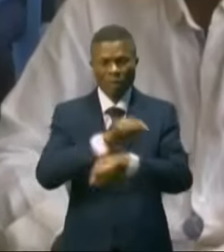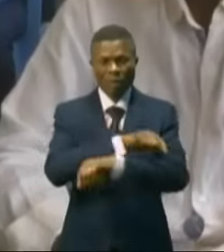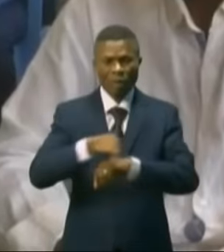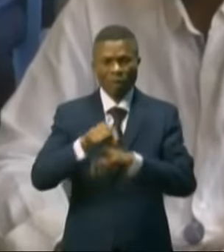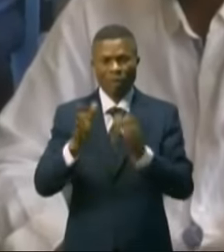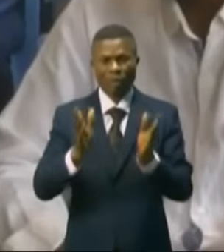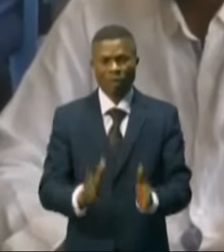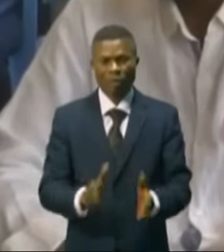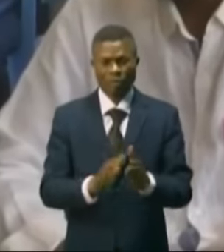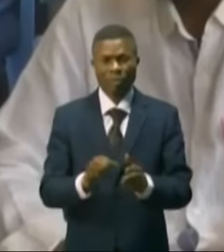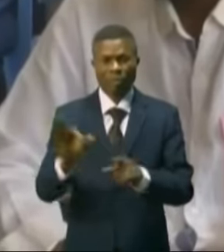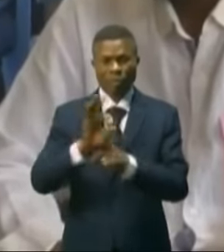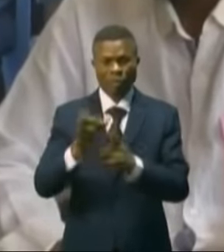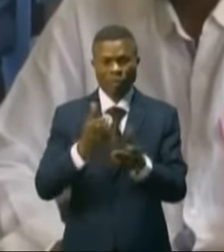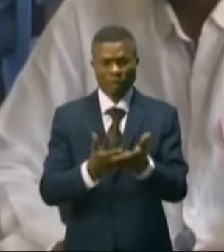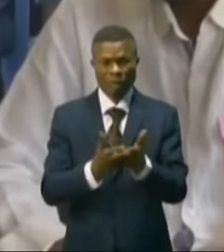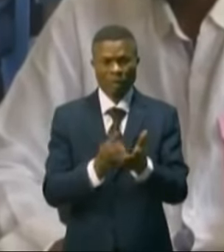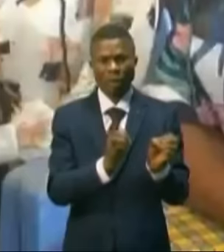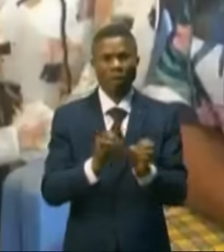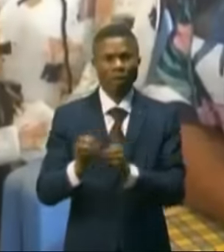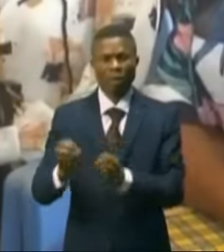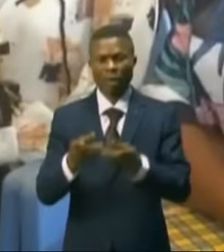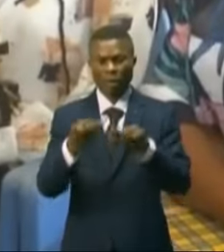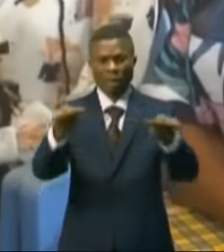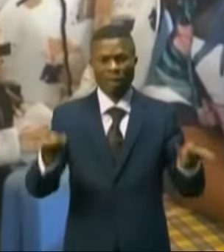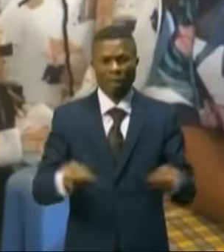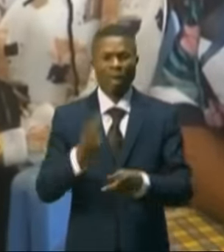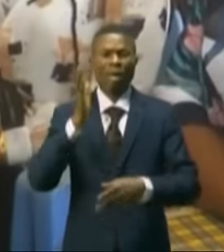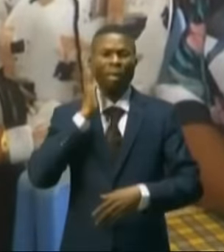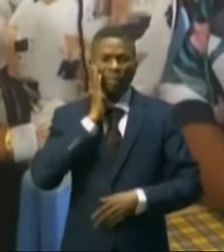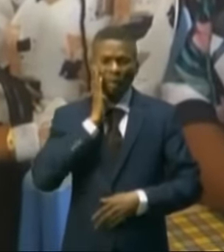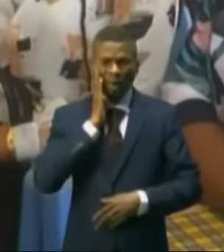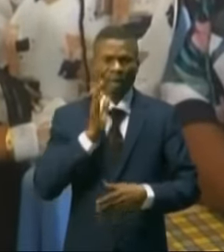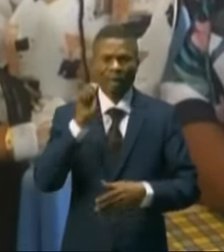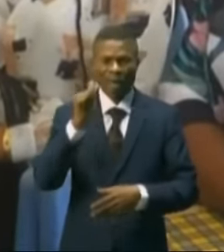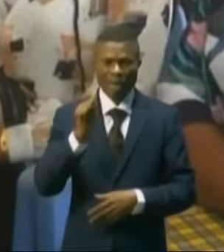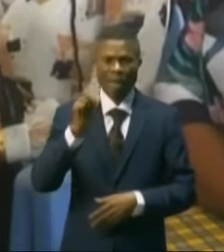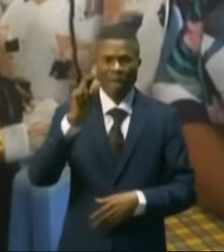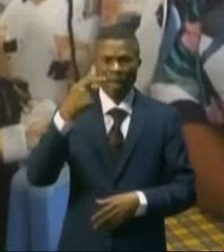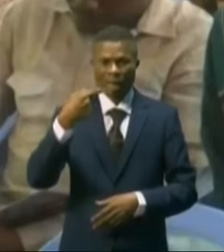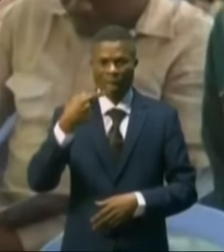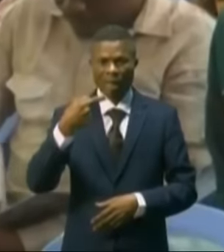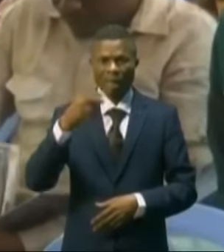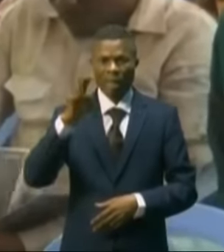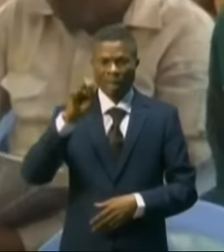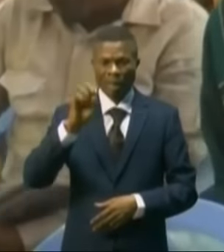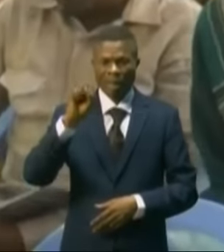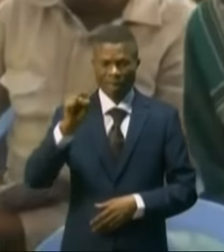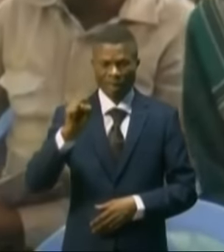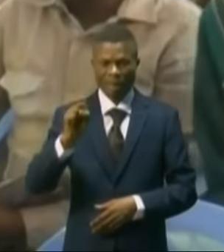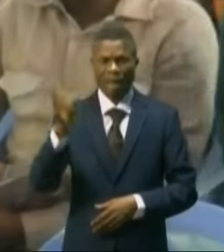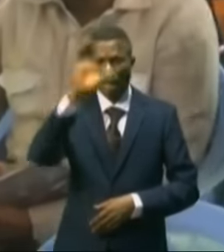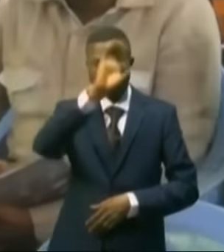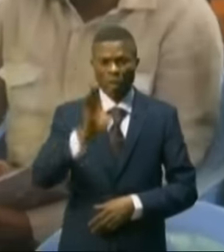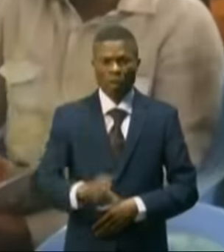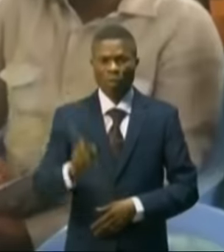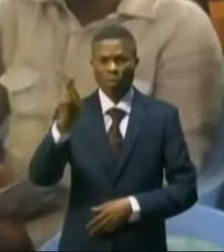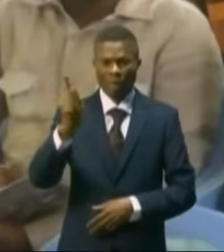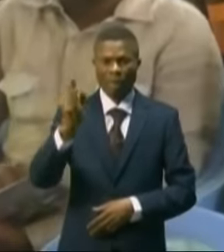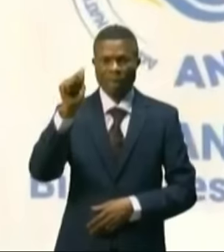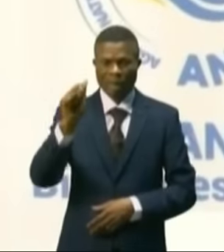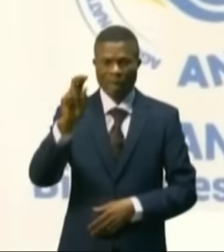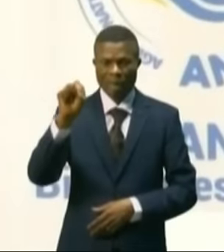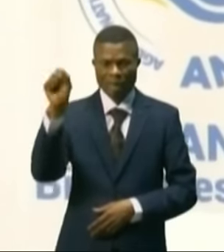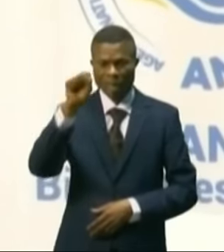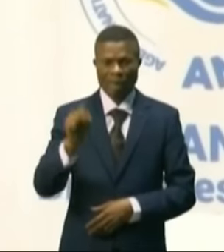administratif. Ces assises se sont déroulées dans la salle Marie-Agnès Pokolo Amoyo, dans la commune de Lakanchi. Tout a commencé par le